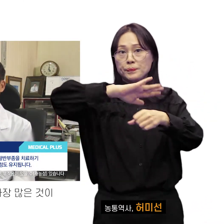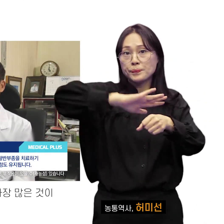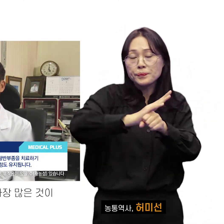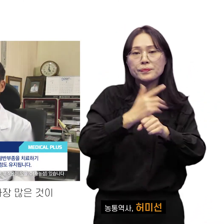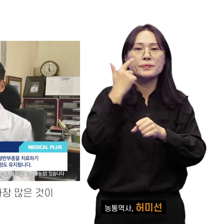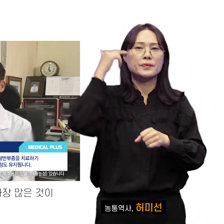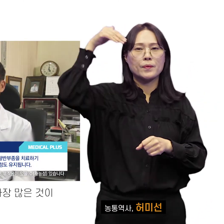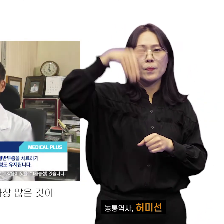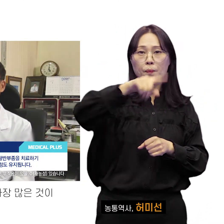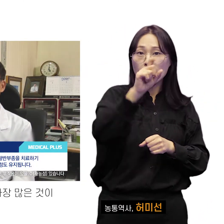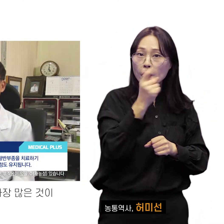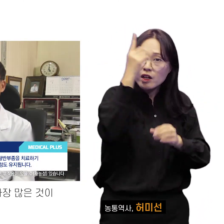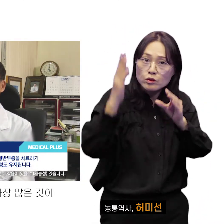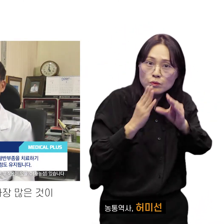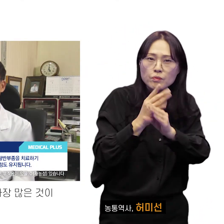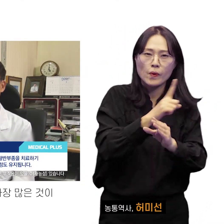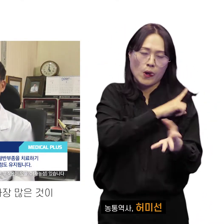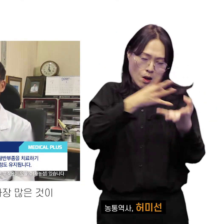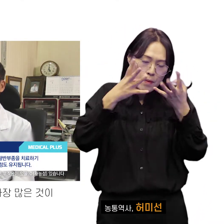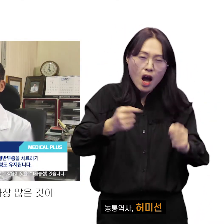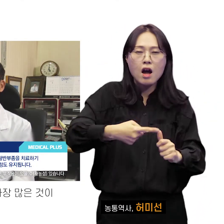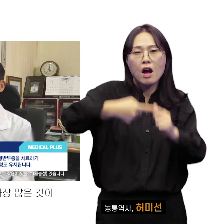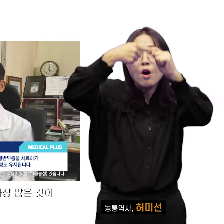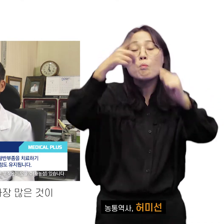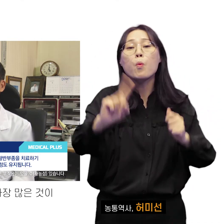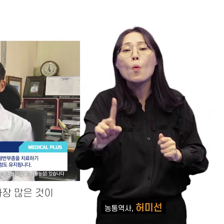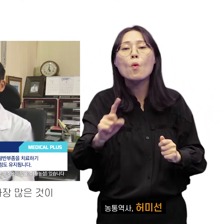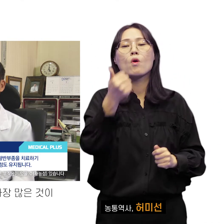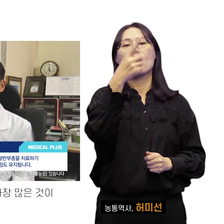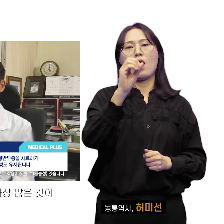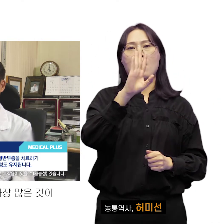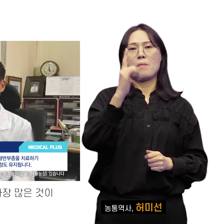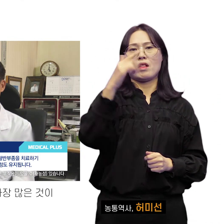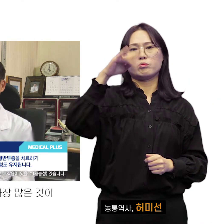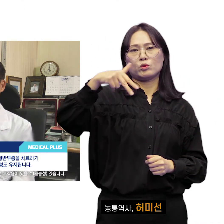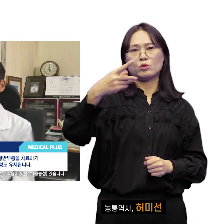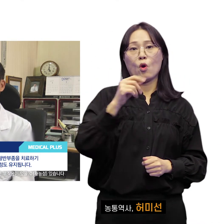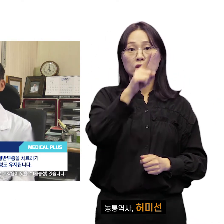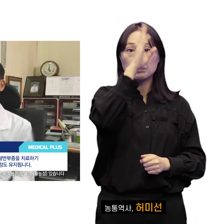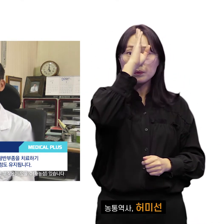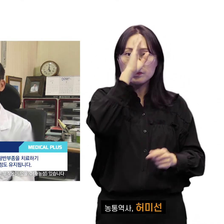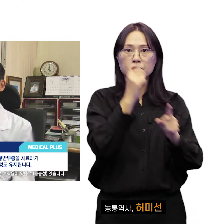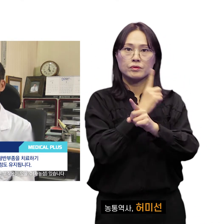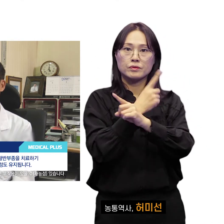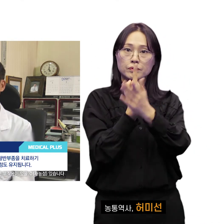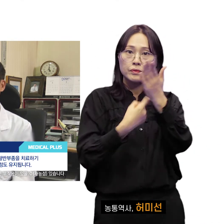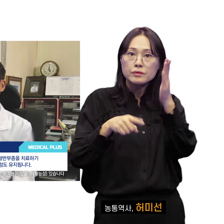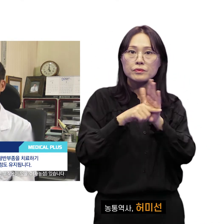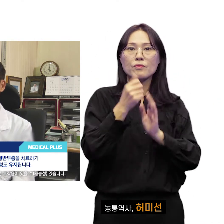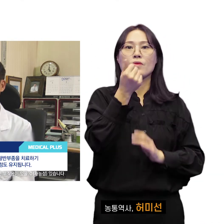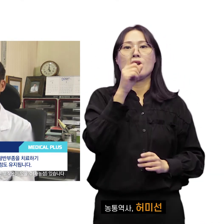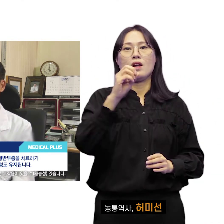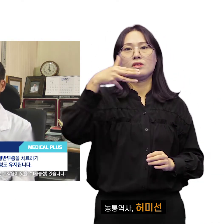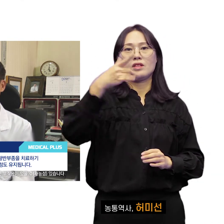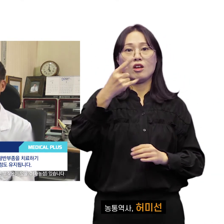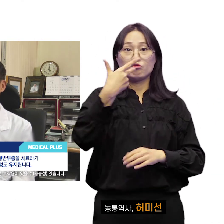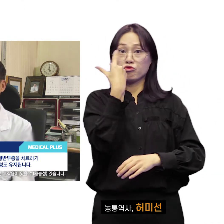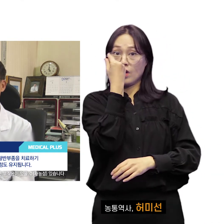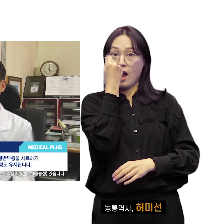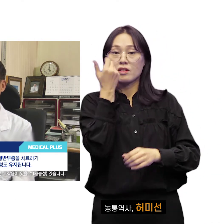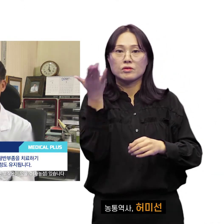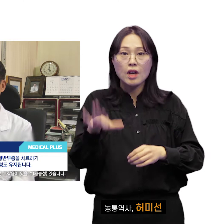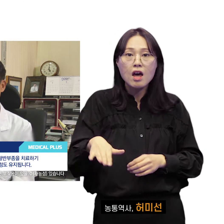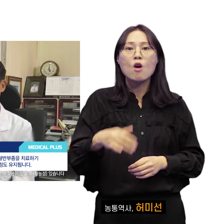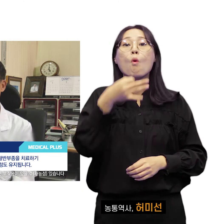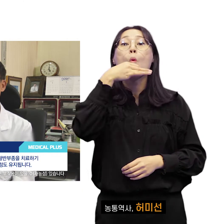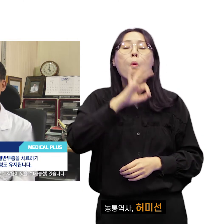망막혈관 폐쇄의 시력자 원인 중 가장 많은 것이 황반 부종입니다. 이러한 황반 부종을 치료하기 위해서는 항체